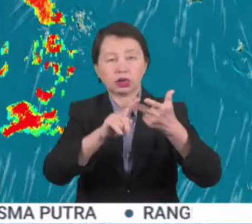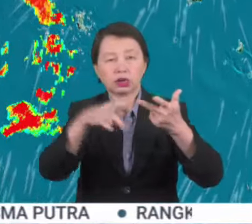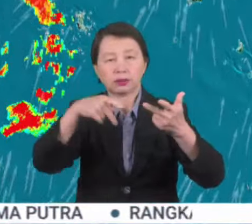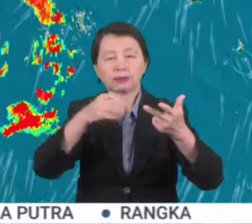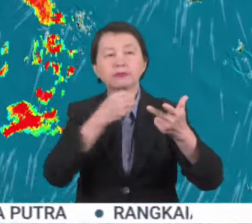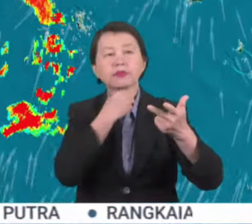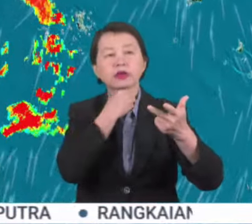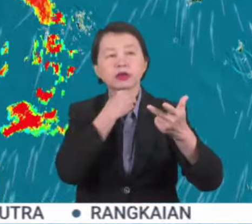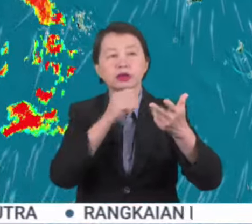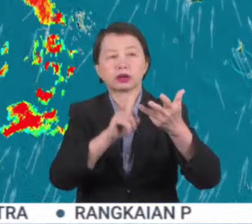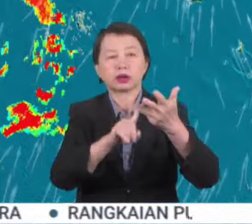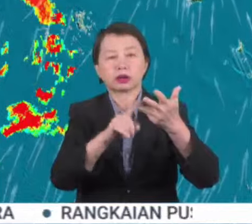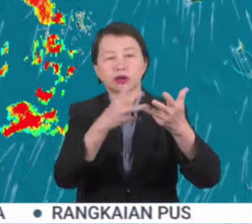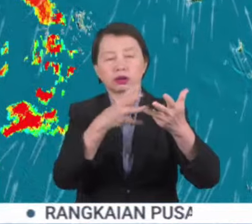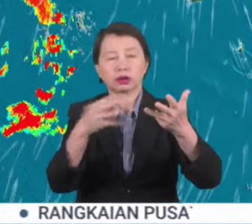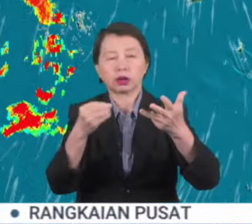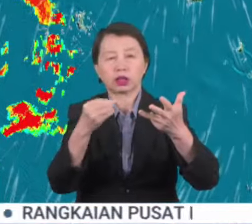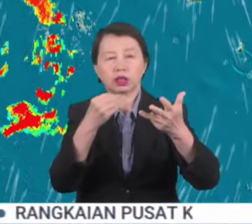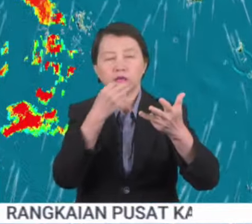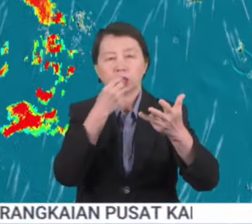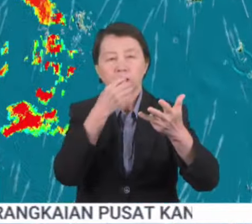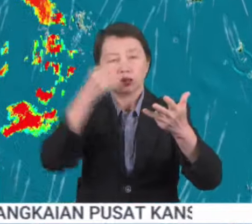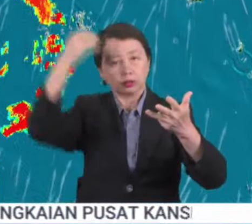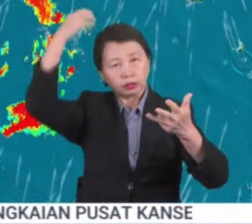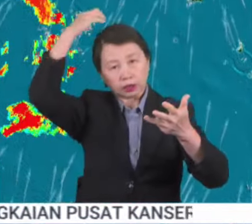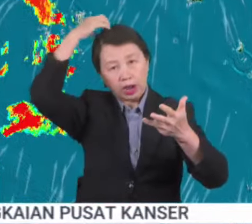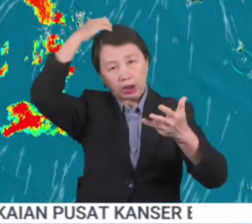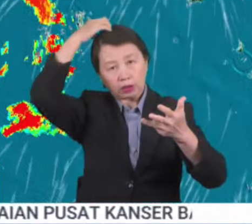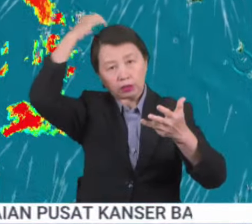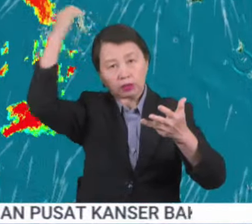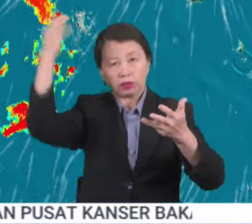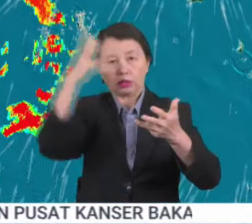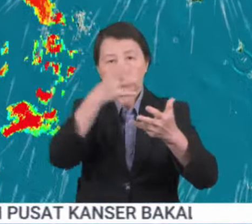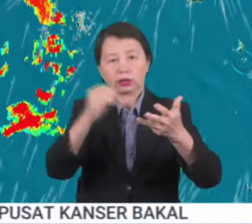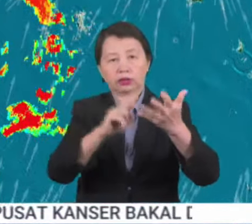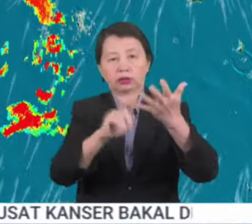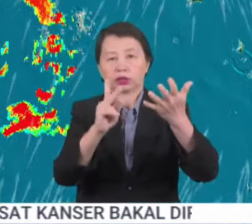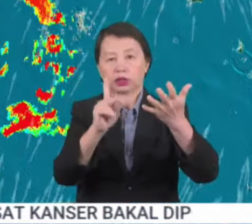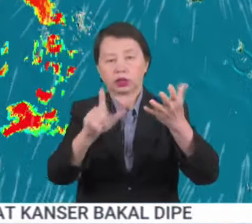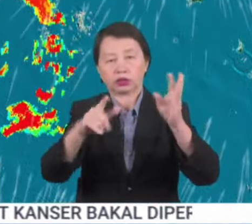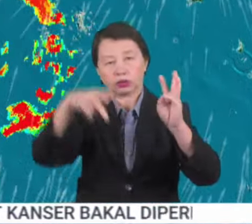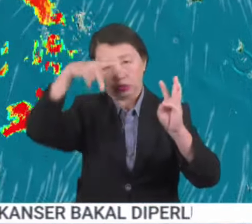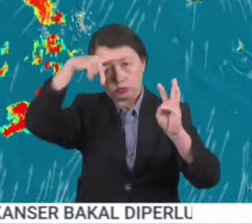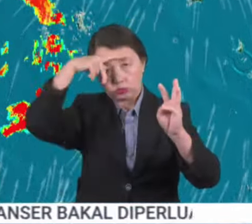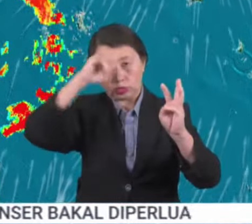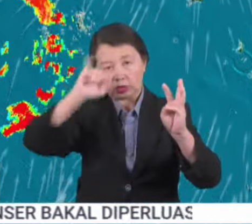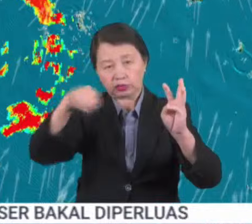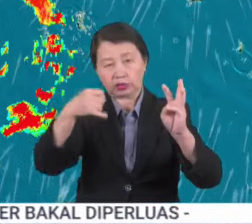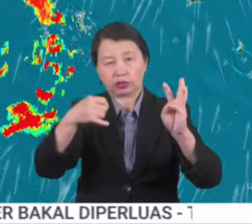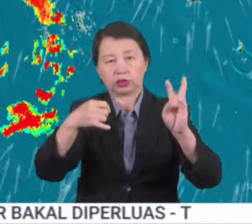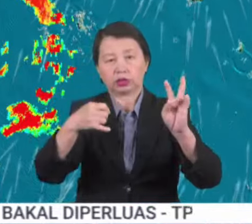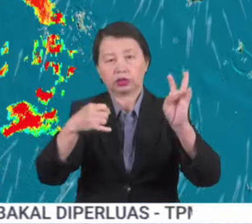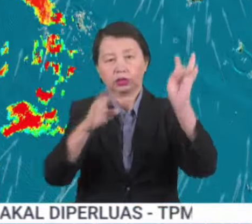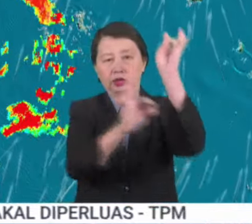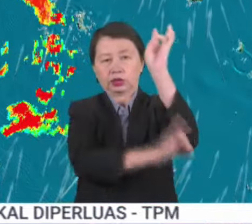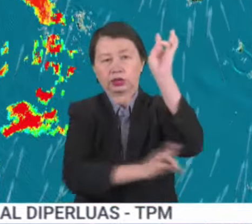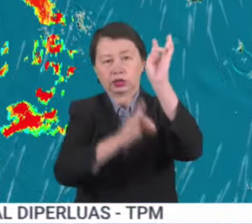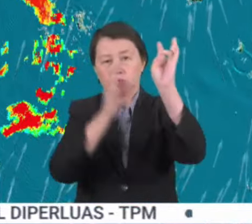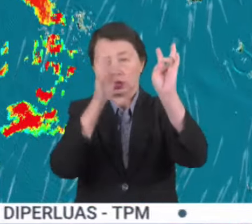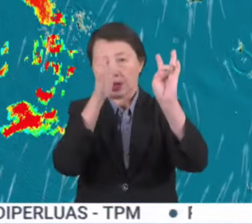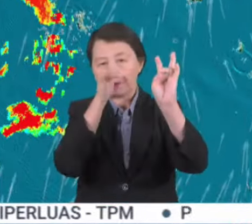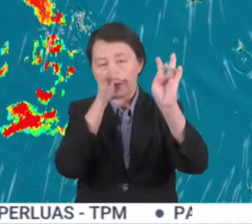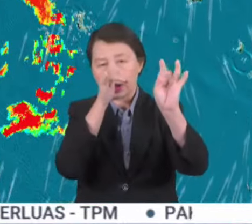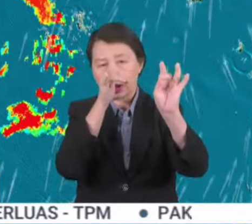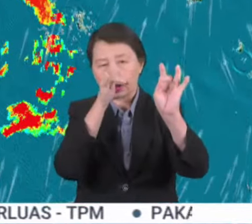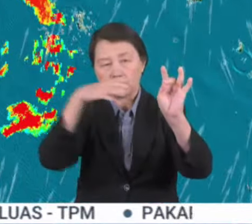Perak dan juga di Selangor, termasuklah Kuala Lumpur, Putrajaya, Negeri Sembilan, Melaka